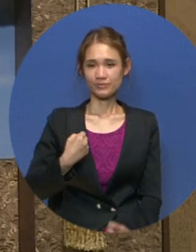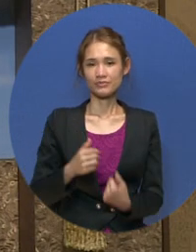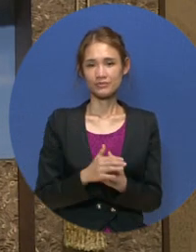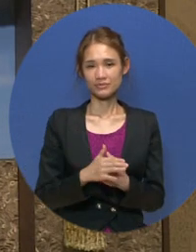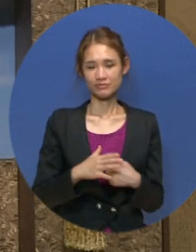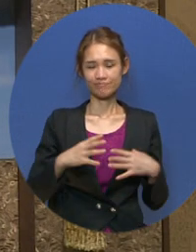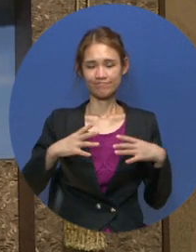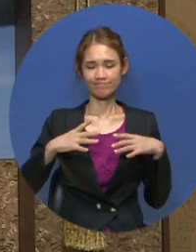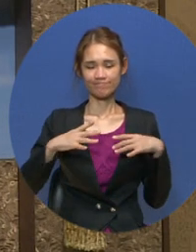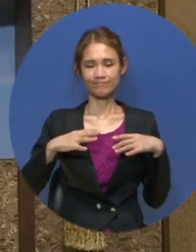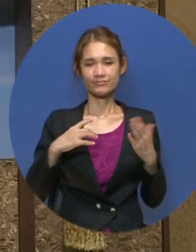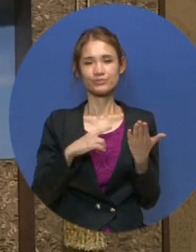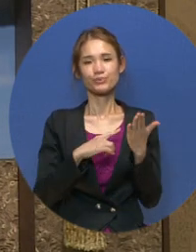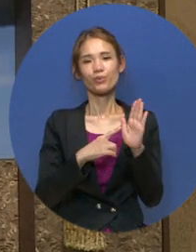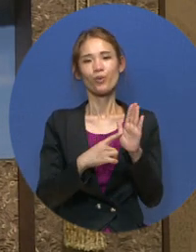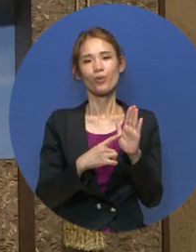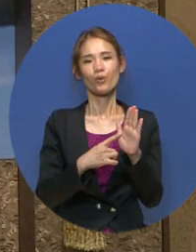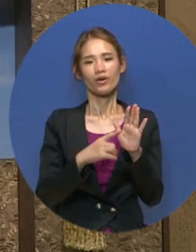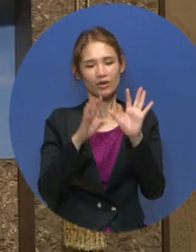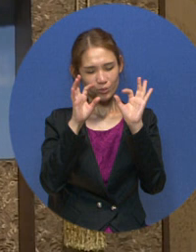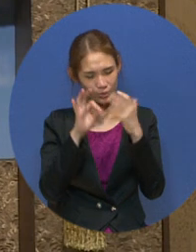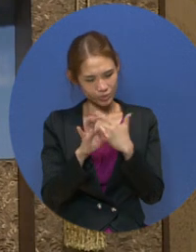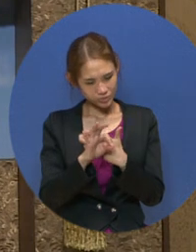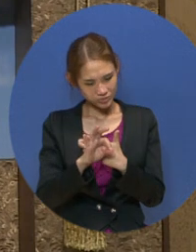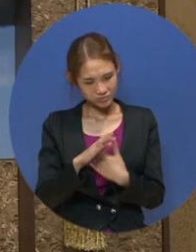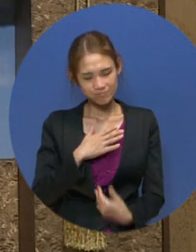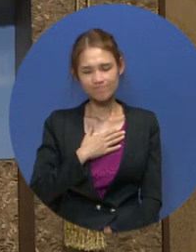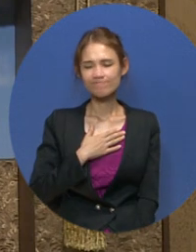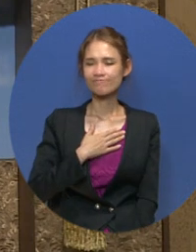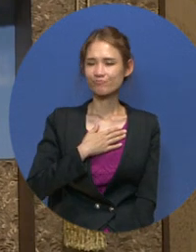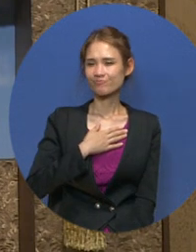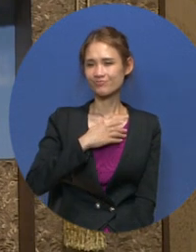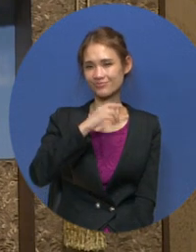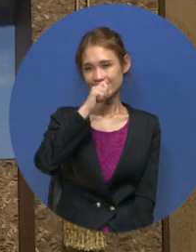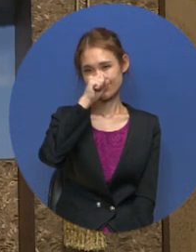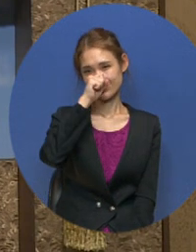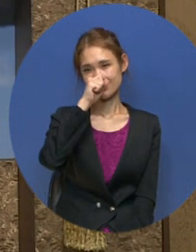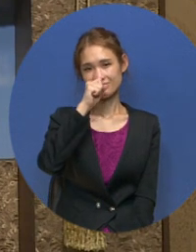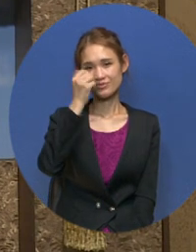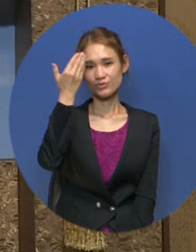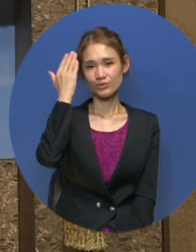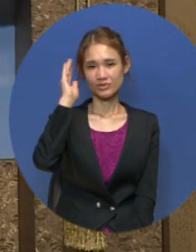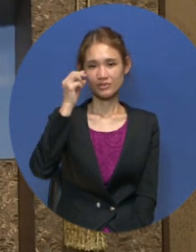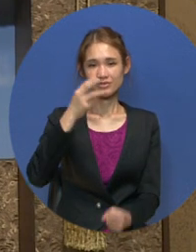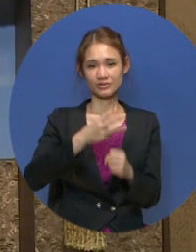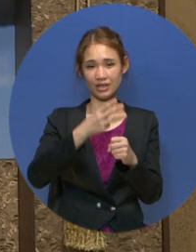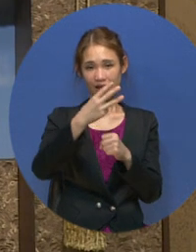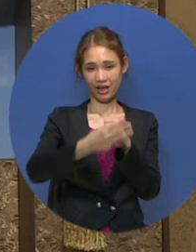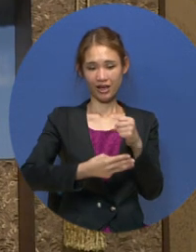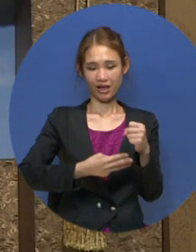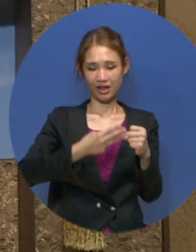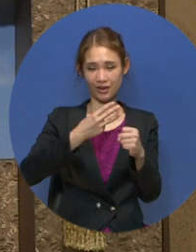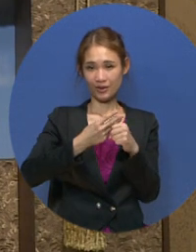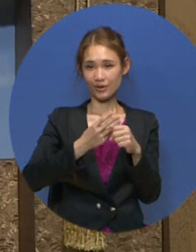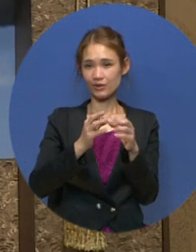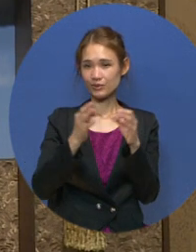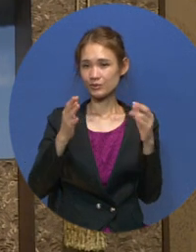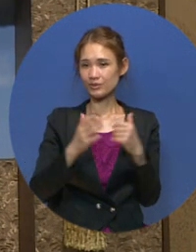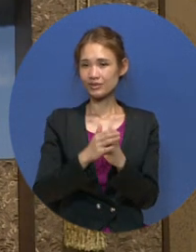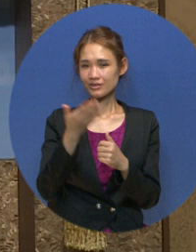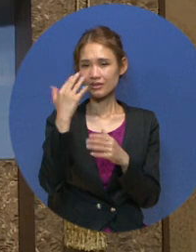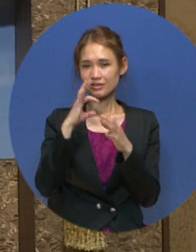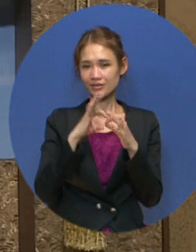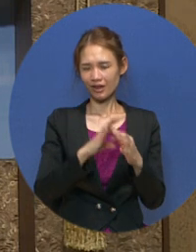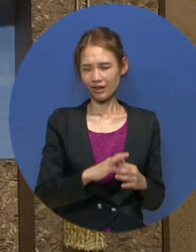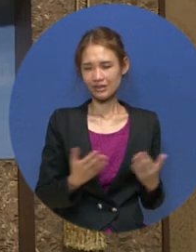그런 자신감들이 표출되는 걸 볼 때마다 굉장히 뿌듯하고요. 예. 최근에는 3년간 지금 계속 근속하고